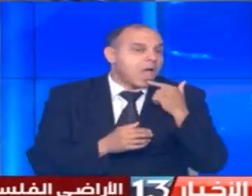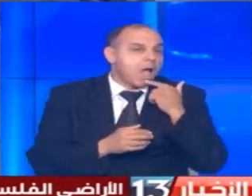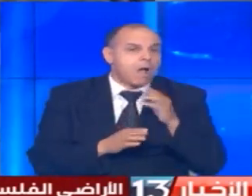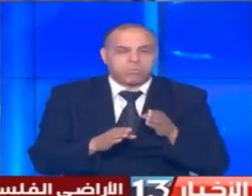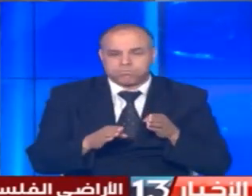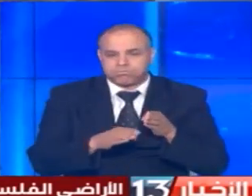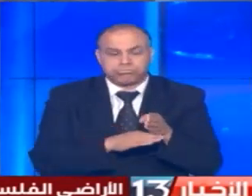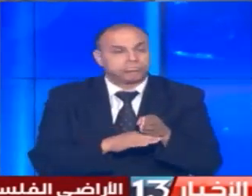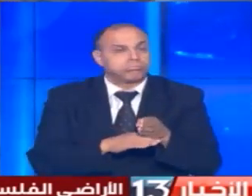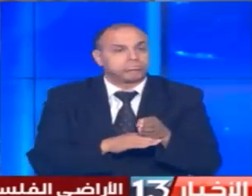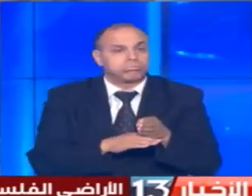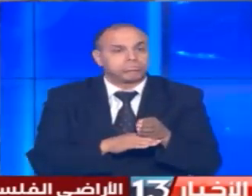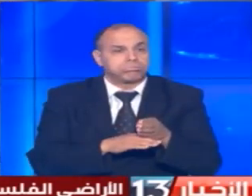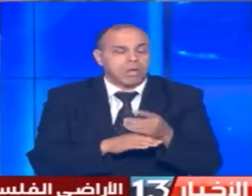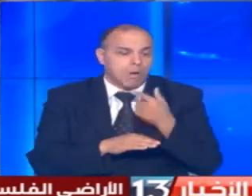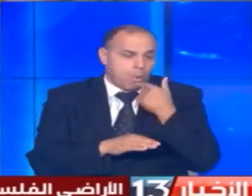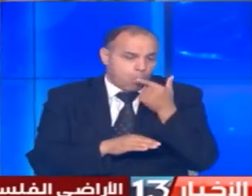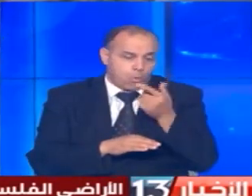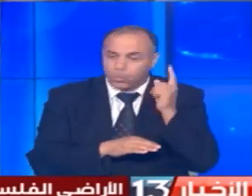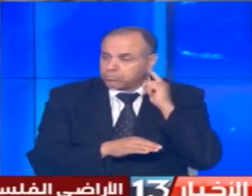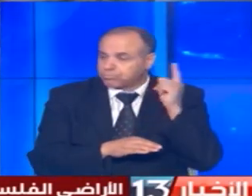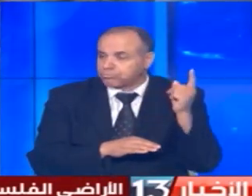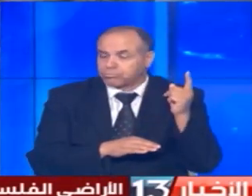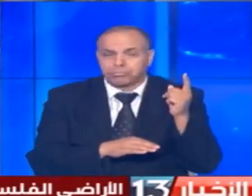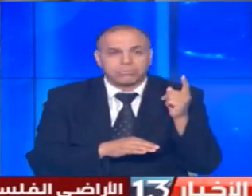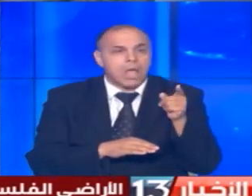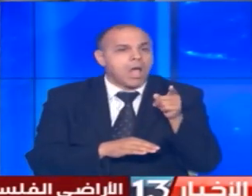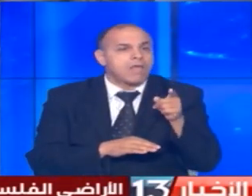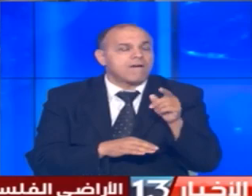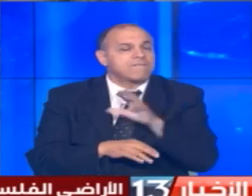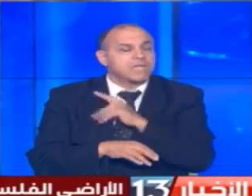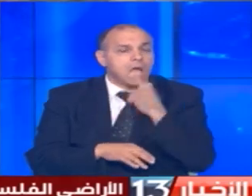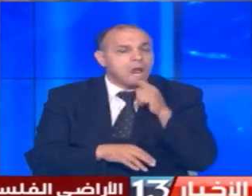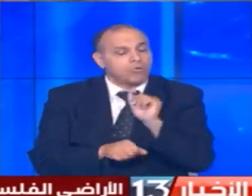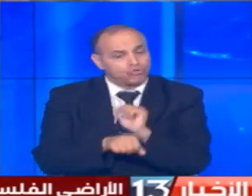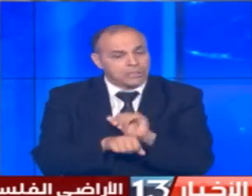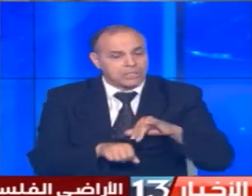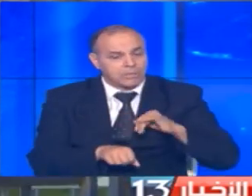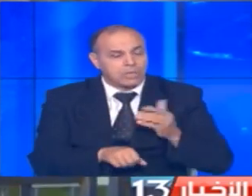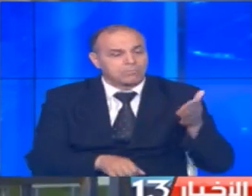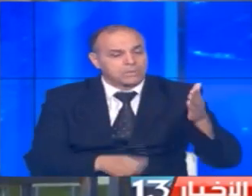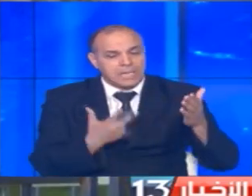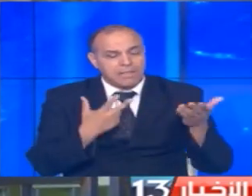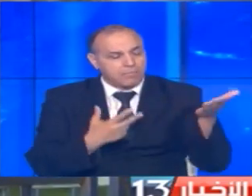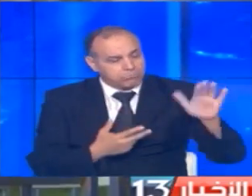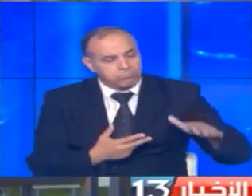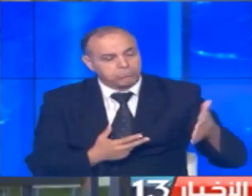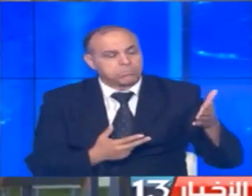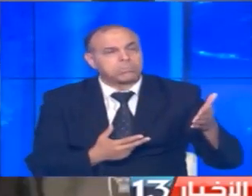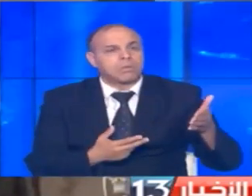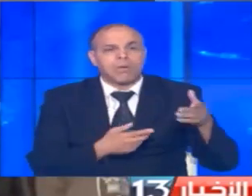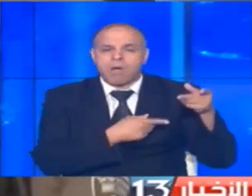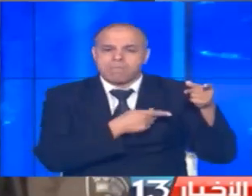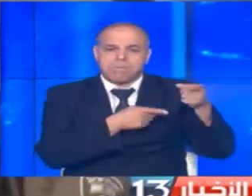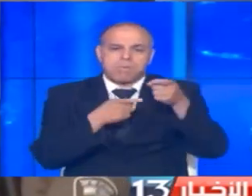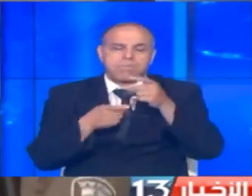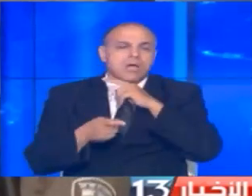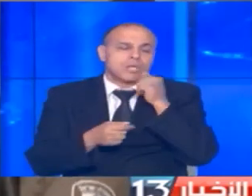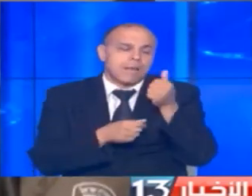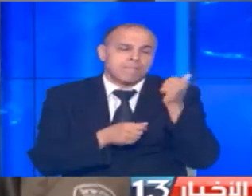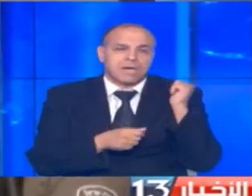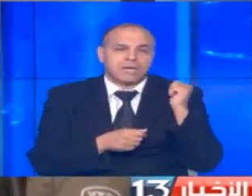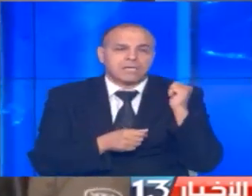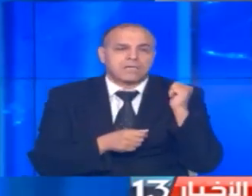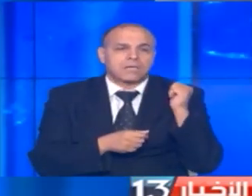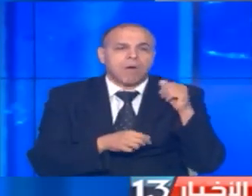عملية مداهمة حسب ما أفاد نادي الأسير الفلسطيني. كما استشهد 3 فلسطينيين برصاص الاحتلال أمس